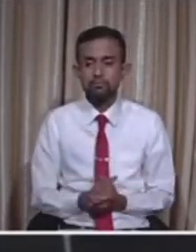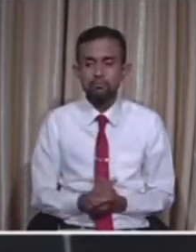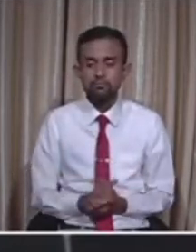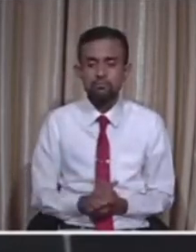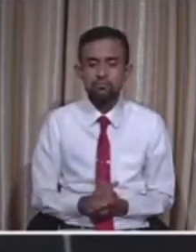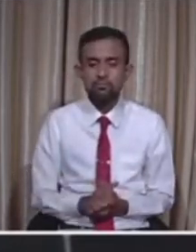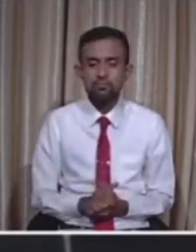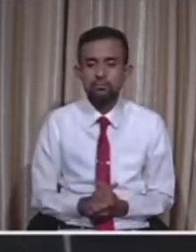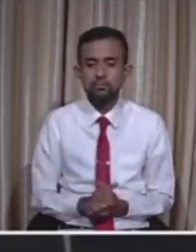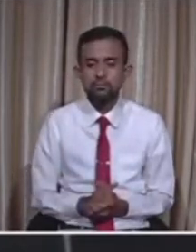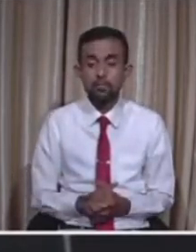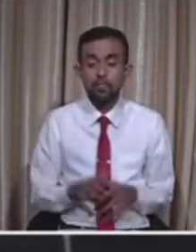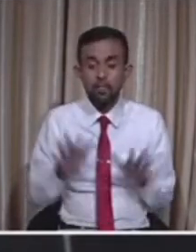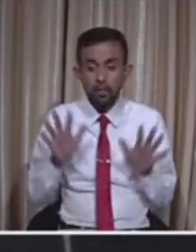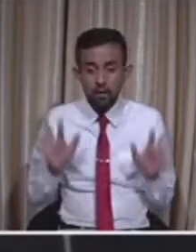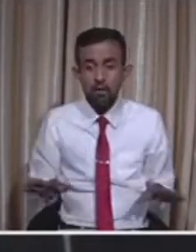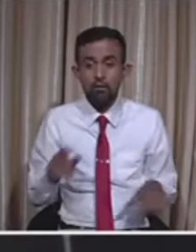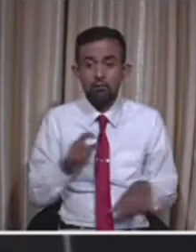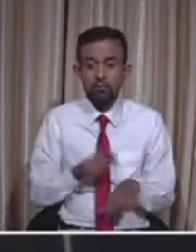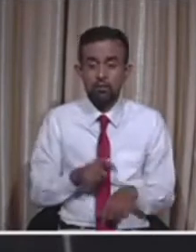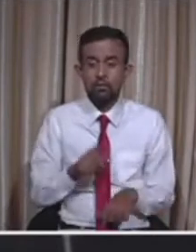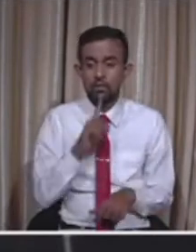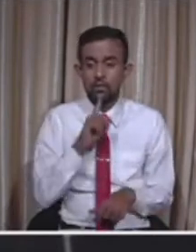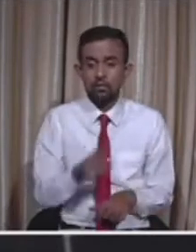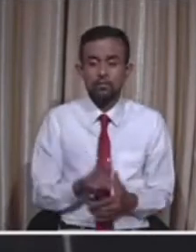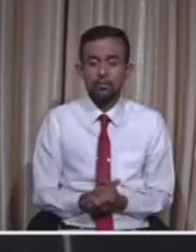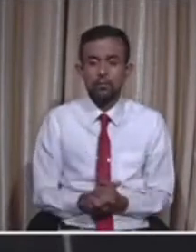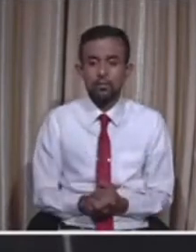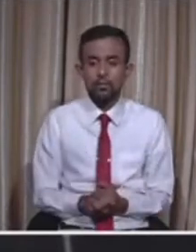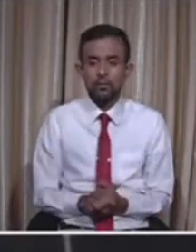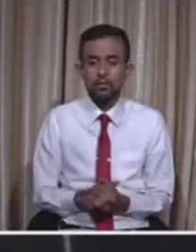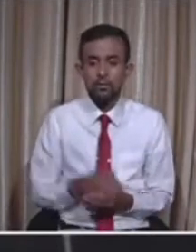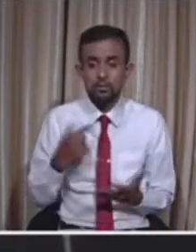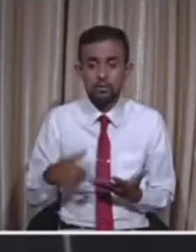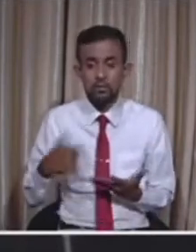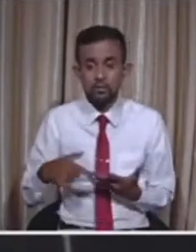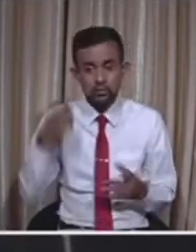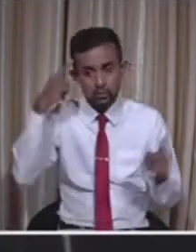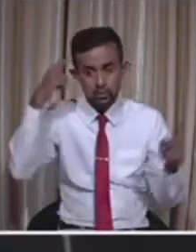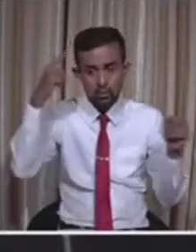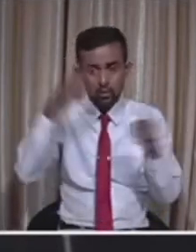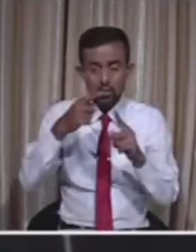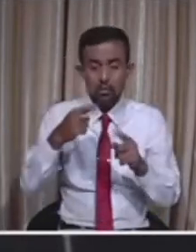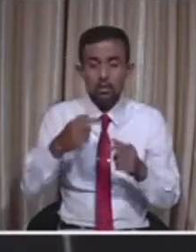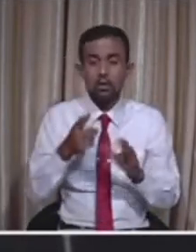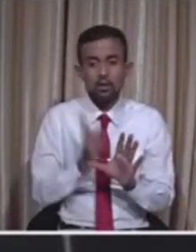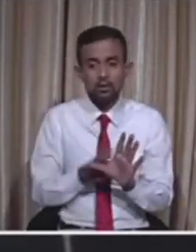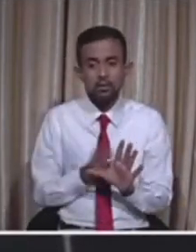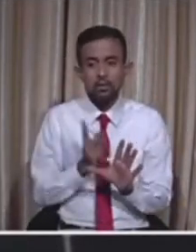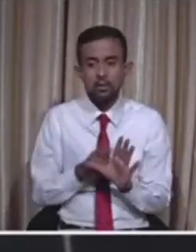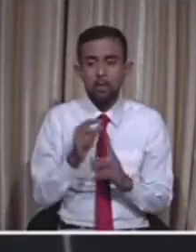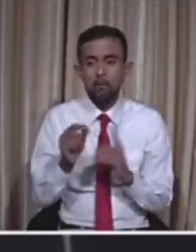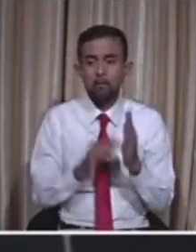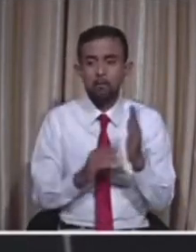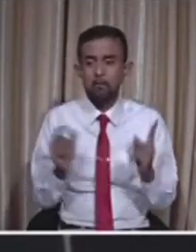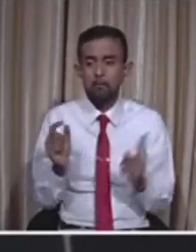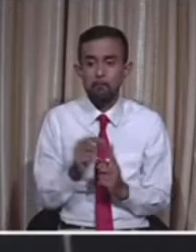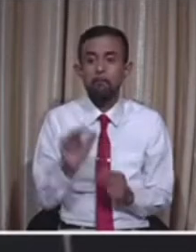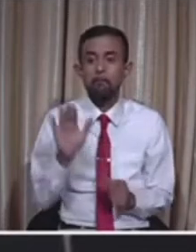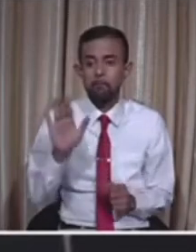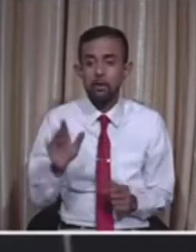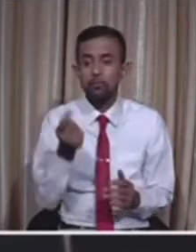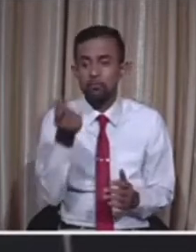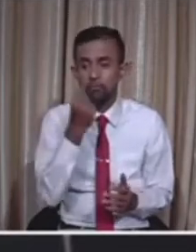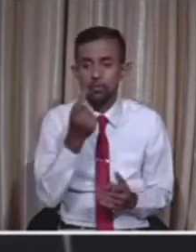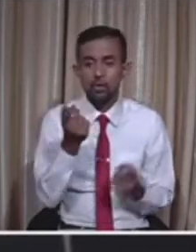විශේෂයෙන්ම අවසාන වශයෙන් මම මතක් කරනවා අපිට මේ කාරණේ පිළිබඳවම අපේ සෑම මන්ත්‍රීවරයෙක්ගෙම